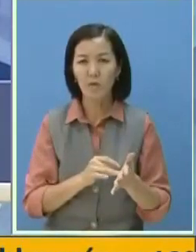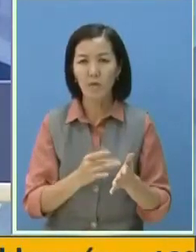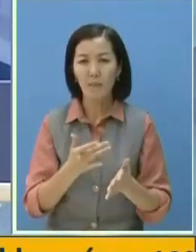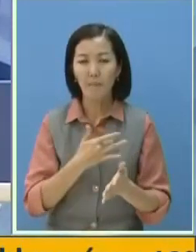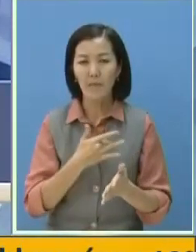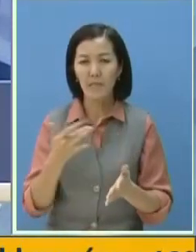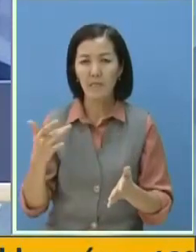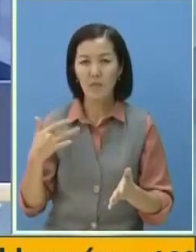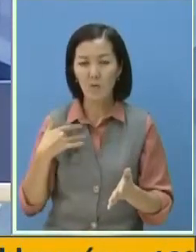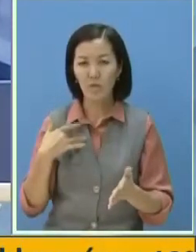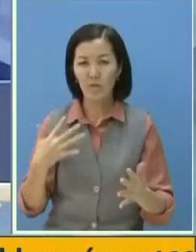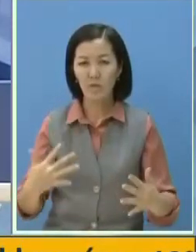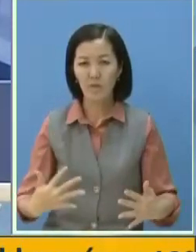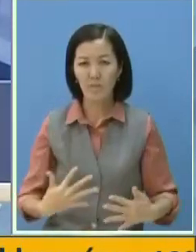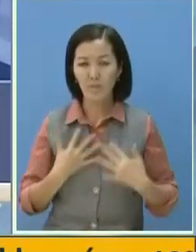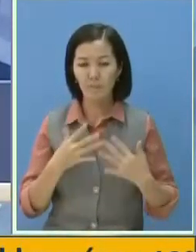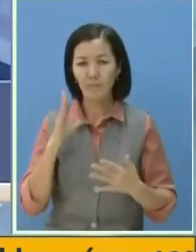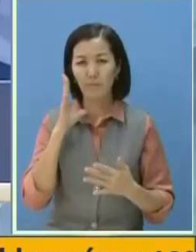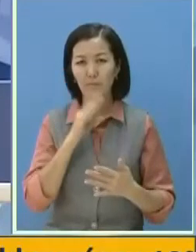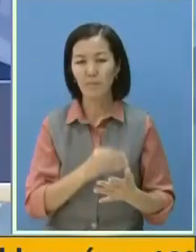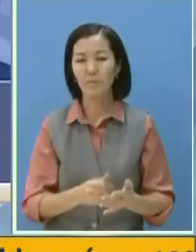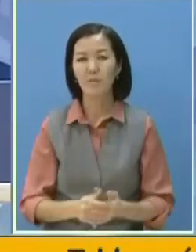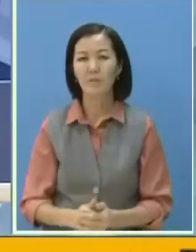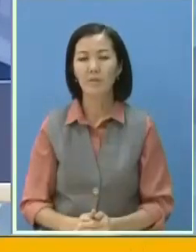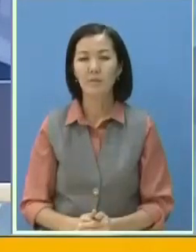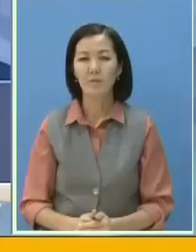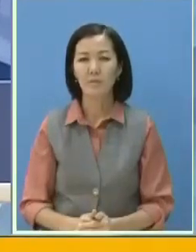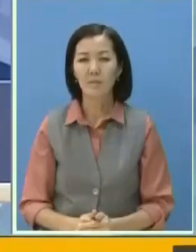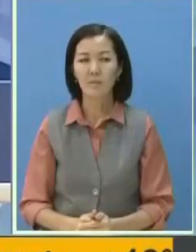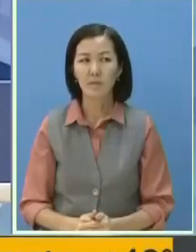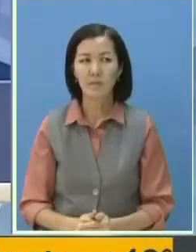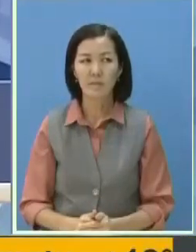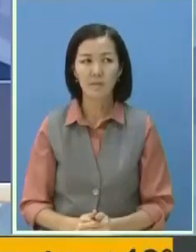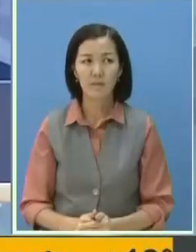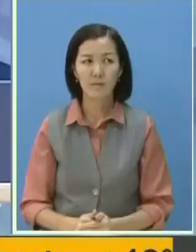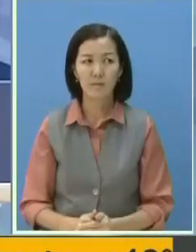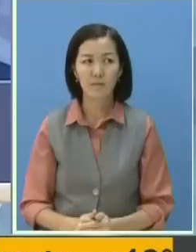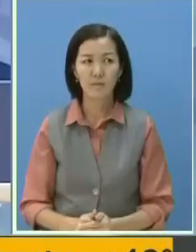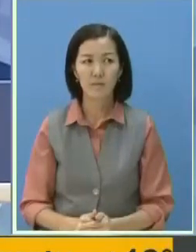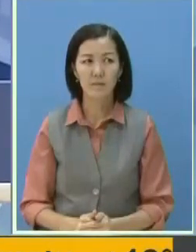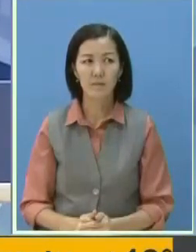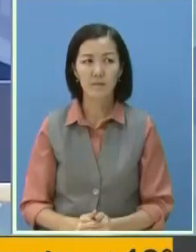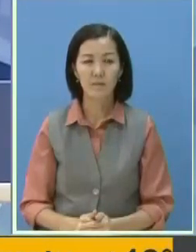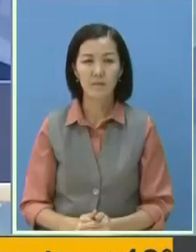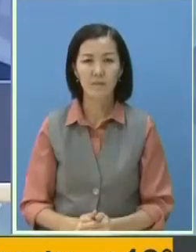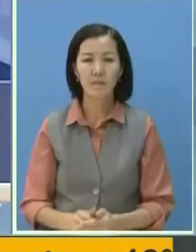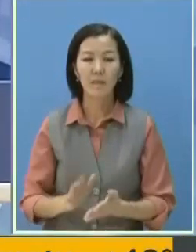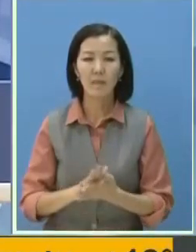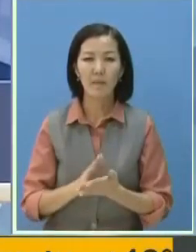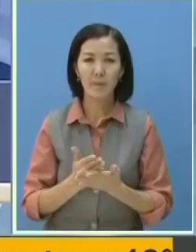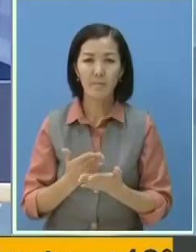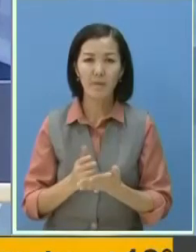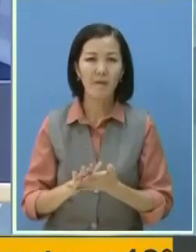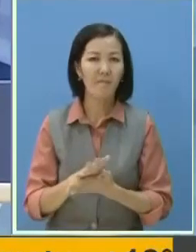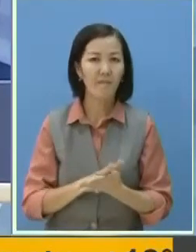ну такой генез. И при этом, в общем-то, ожогов слизистой вообще, честно говоря, никто